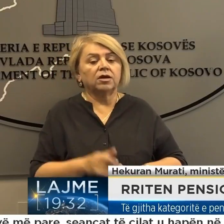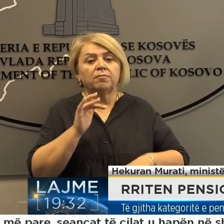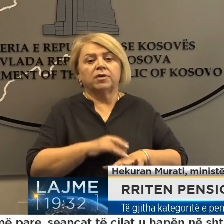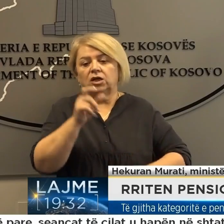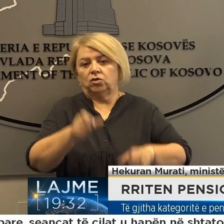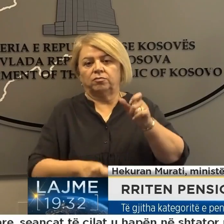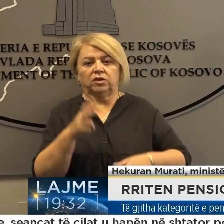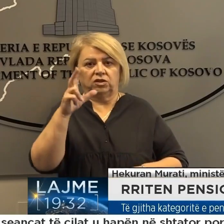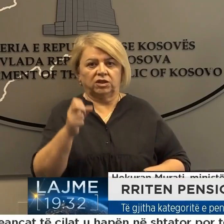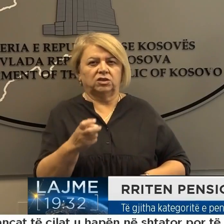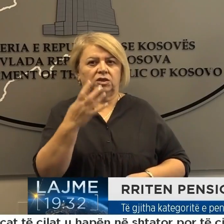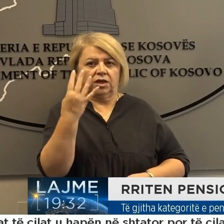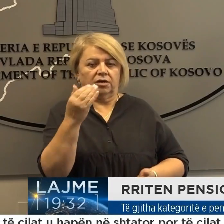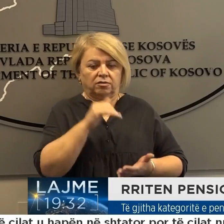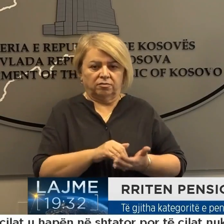numër prej